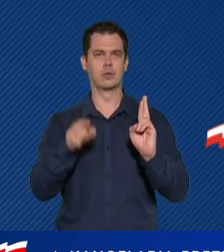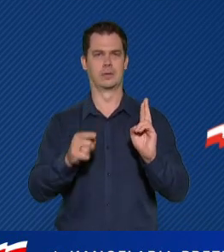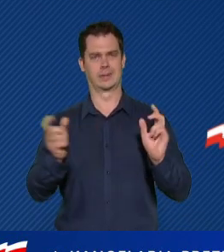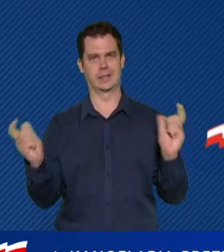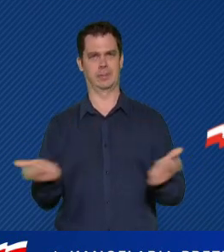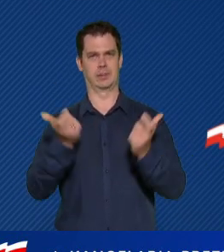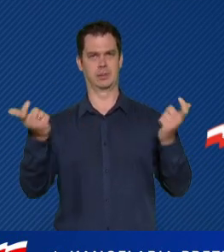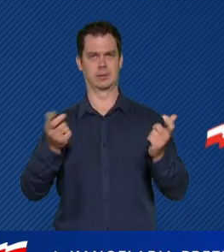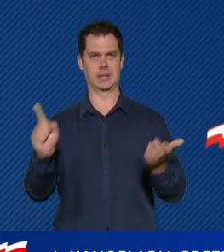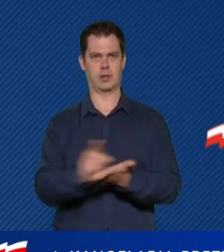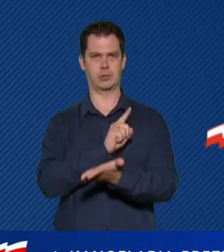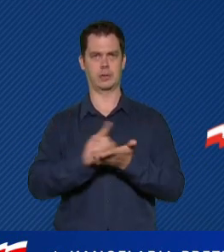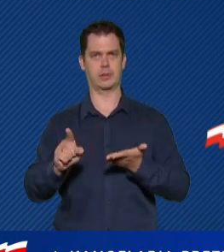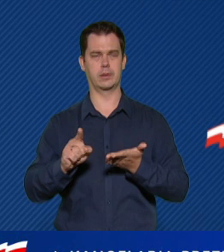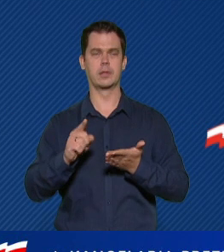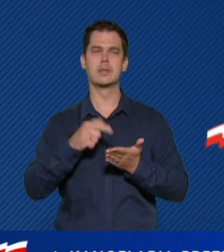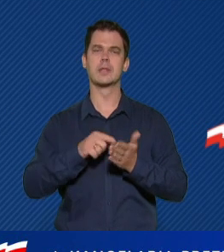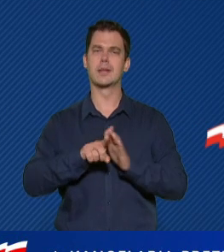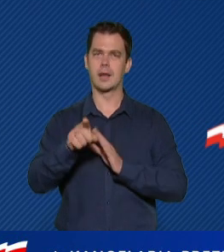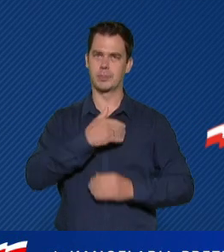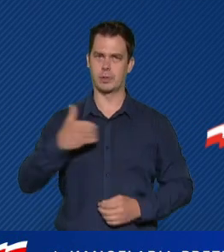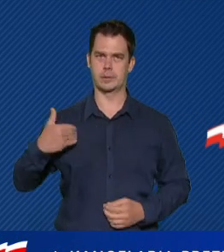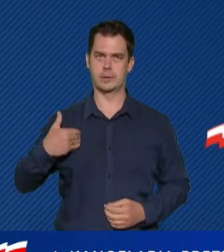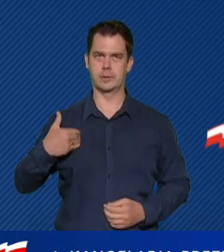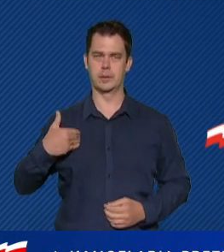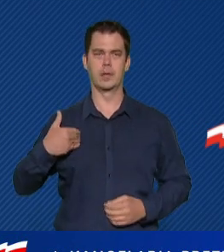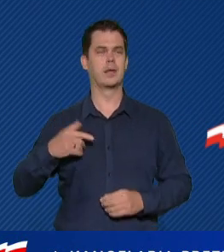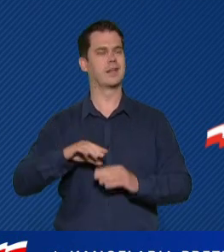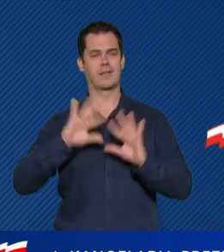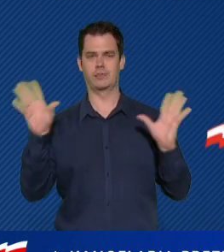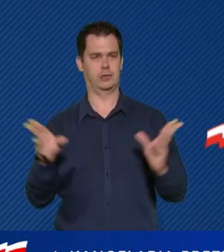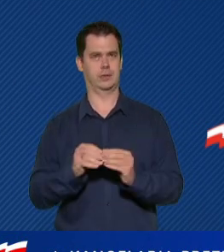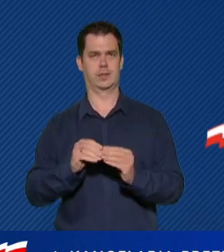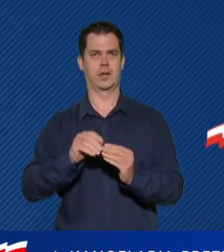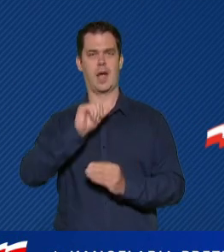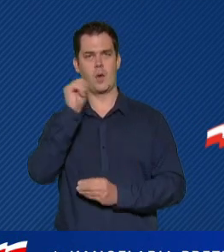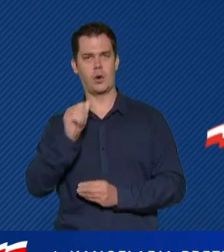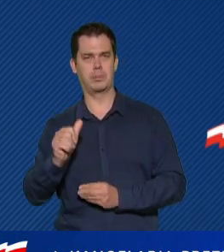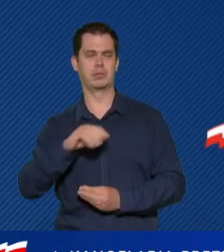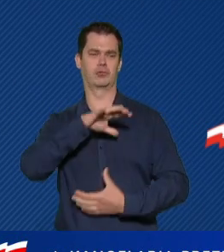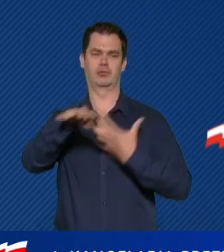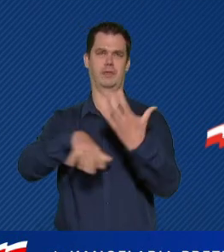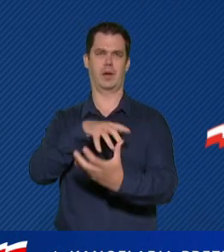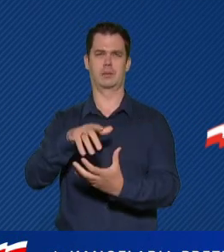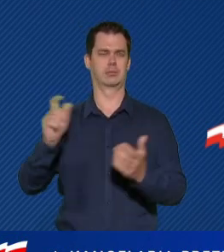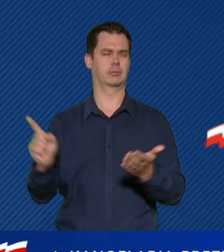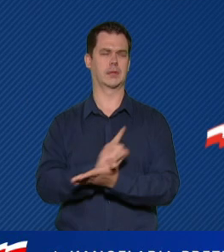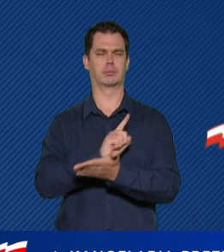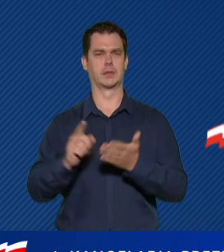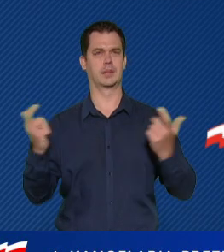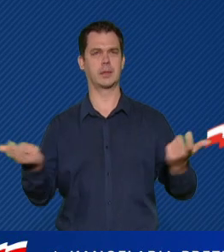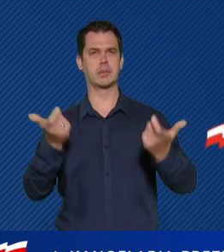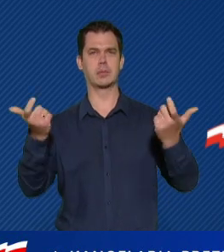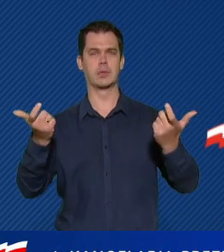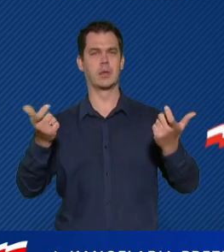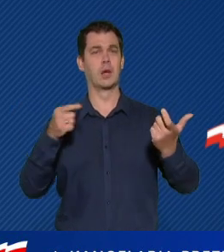realne niebezpieczeństwo. Realne dla Polski, realne we wszystkich krajach Europy i na całym świecie. I niech